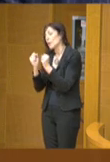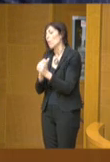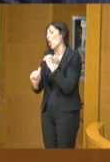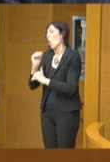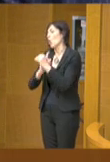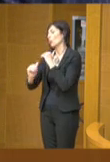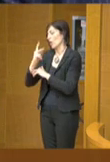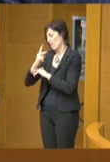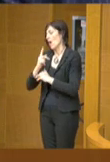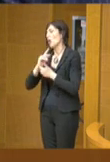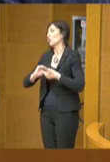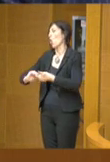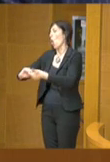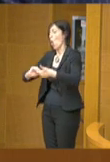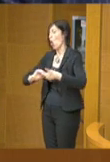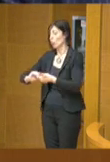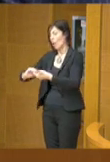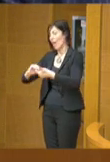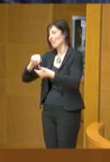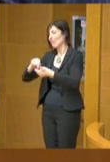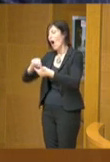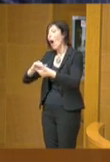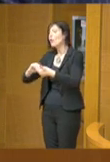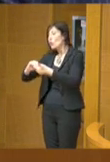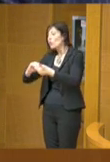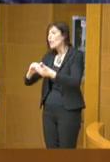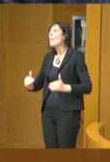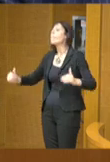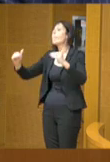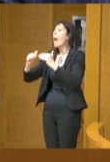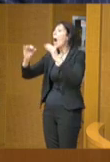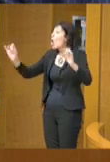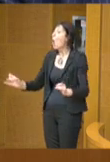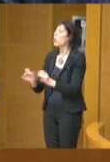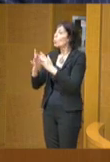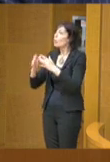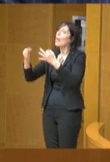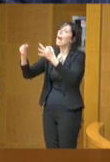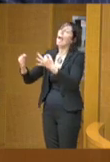una società nella quale le pari opportunità siano garantite